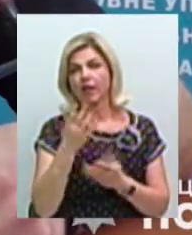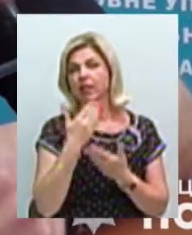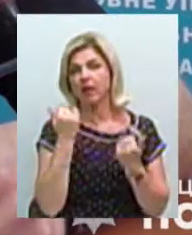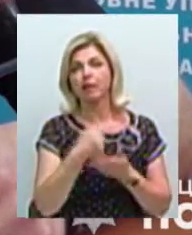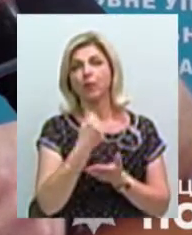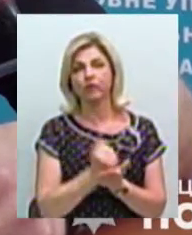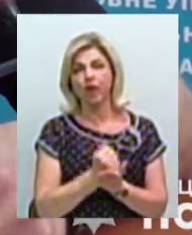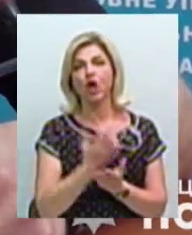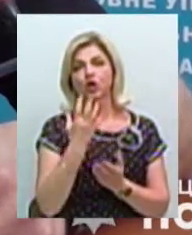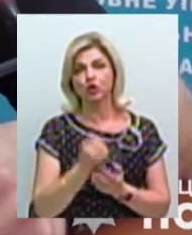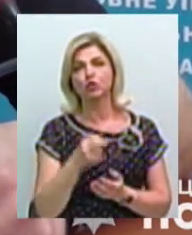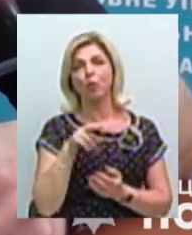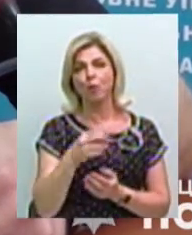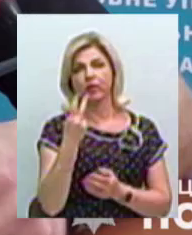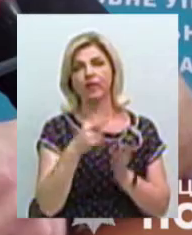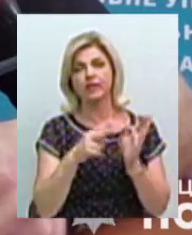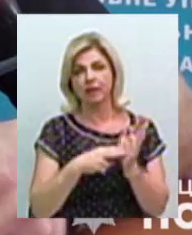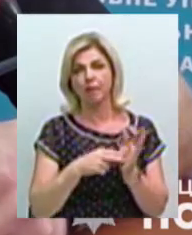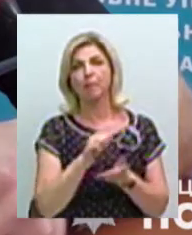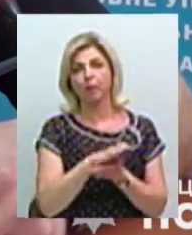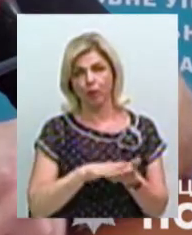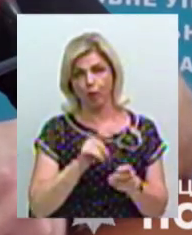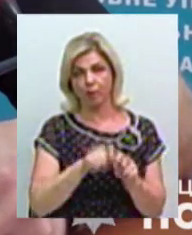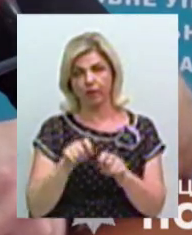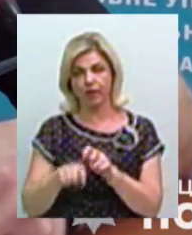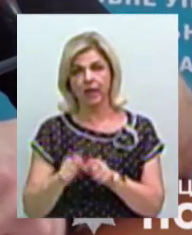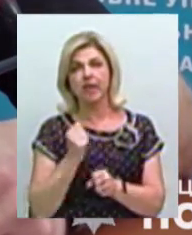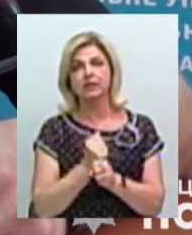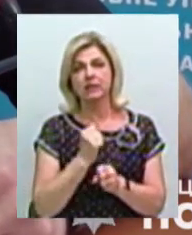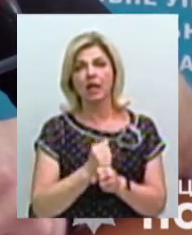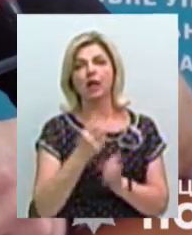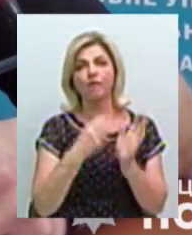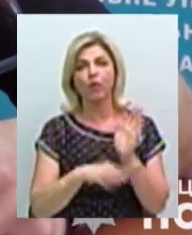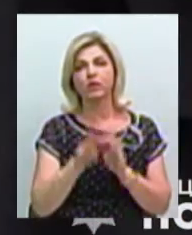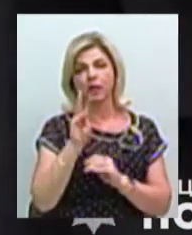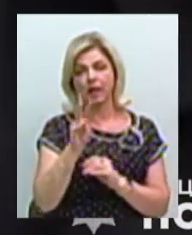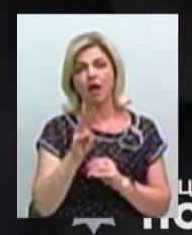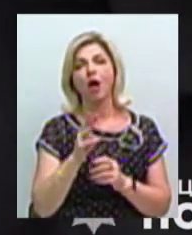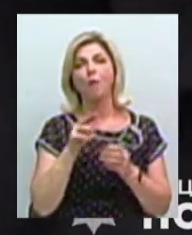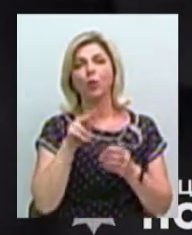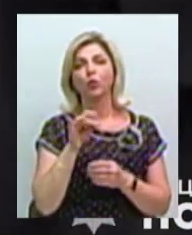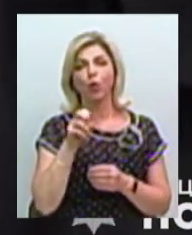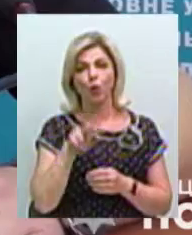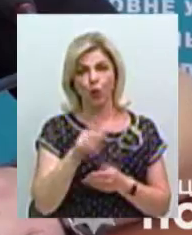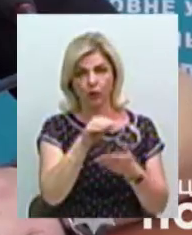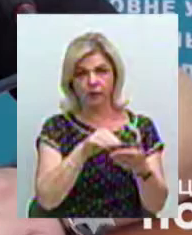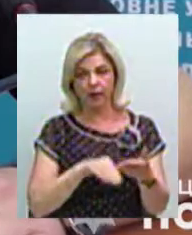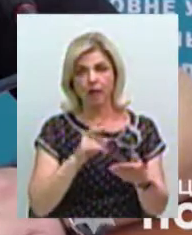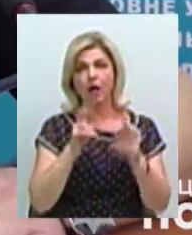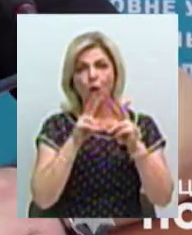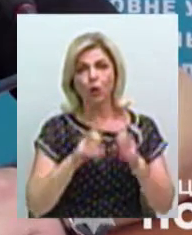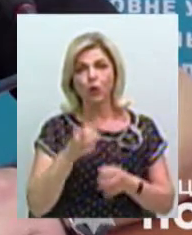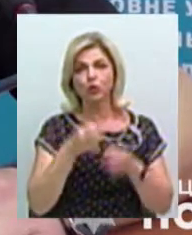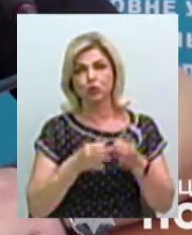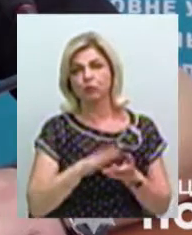27 тримає перевірка. Складено 83 адміністративних протоколи. На розгляд суду поліцейські направили